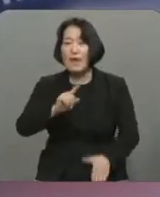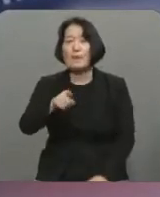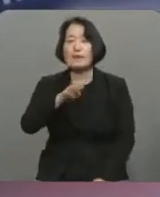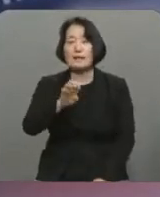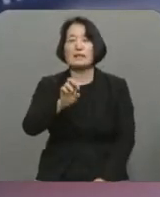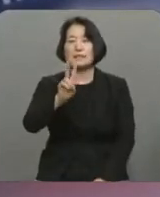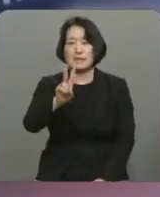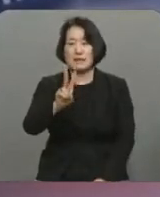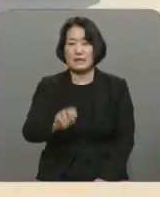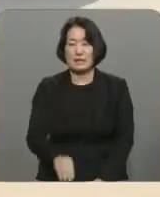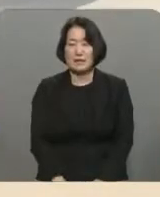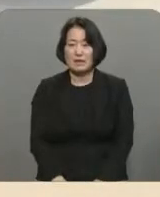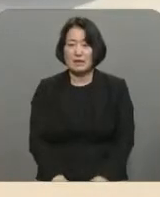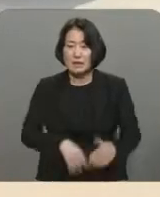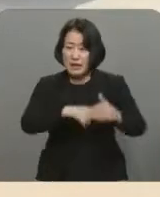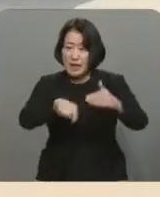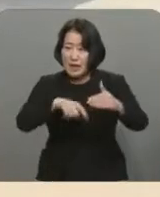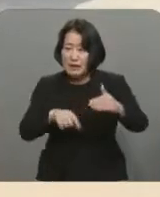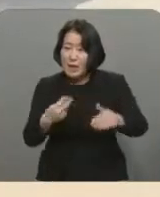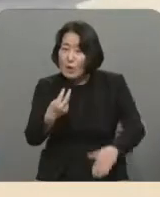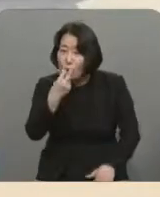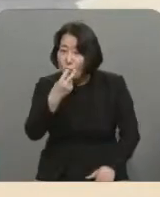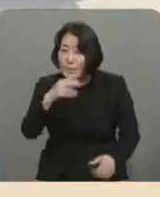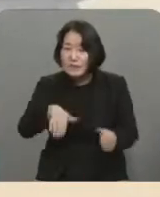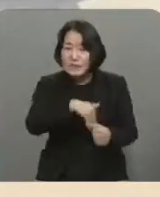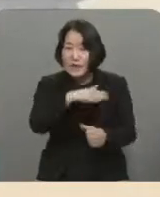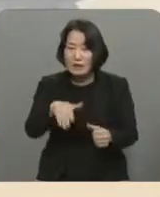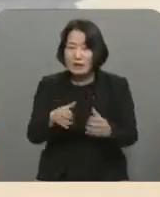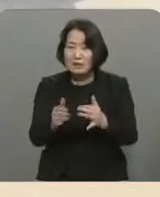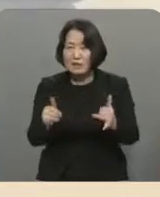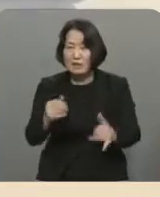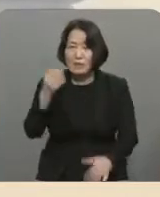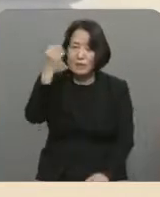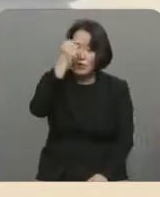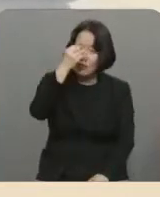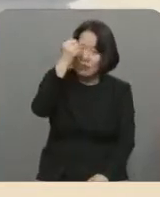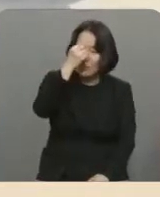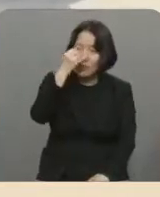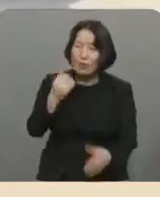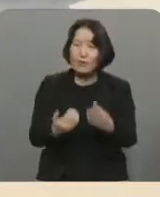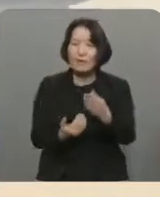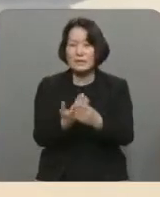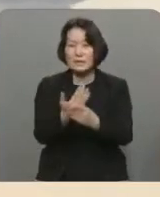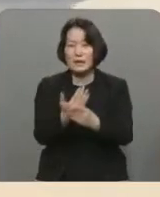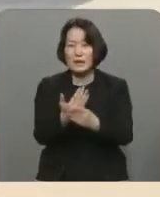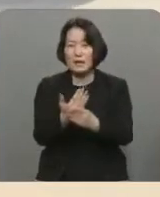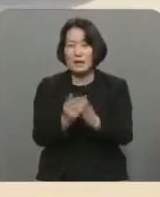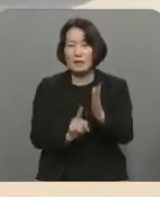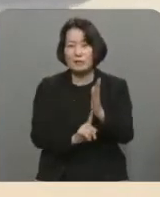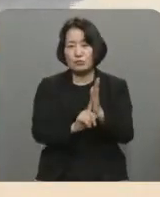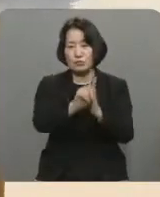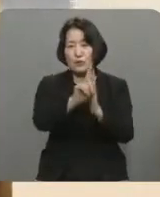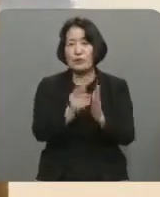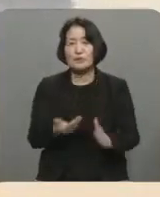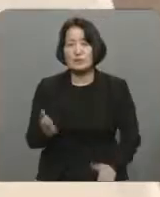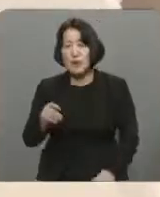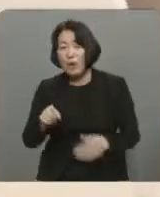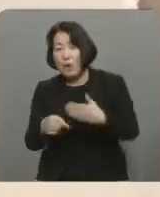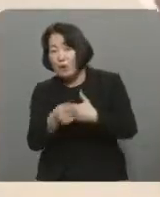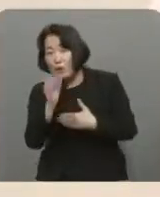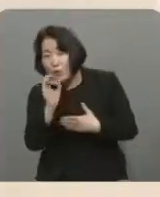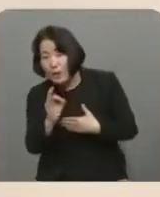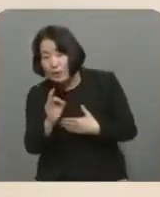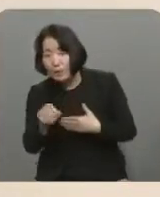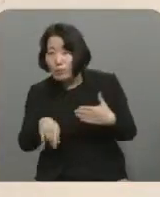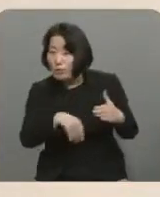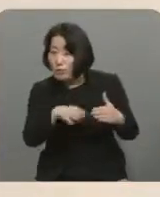기록합니다. 차량 안의 공기 상태는 이미 사람이 어지러움 등의 이상 증세를 느낄 수준으로 올라갔지만 겉에서 봤을 땐